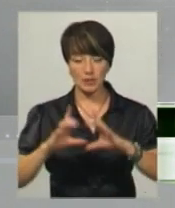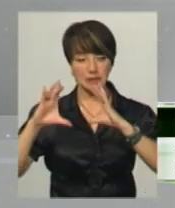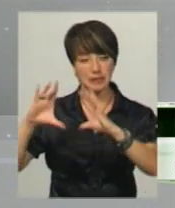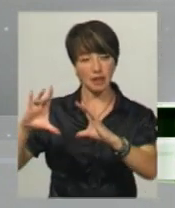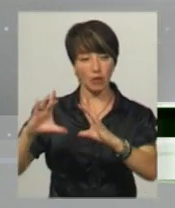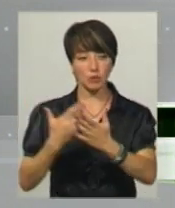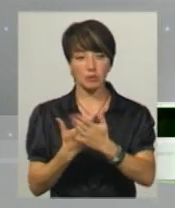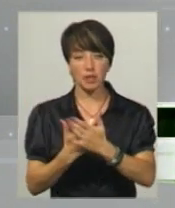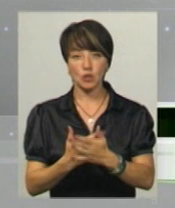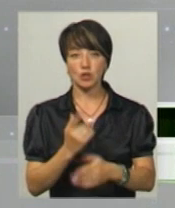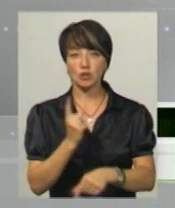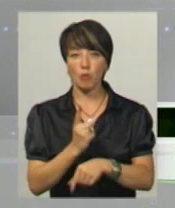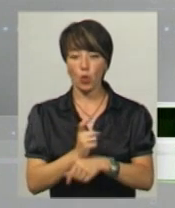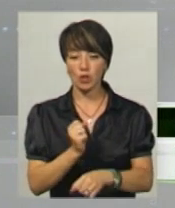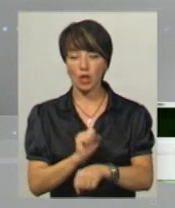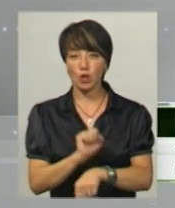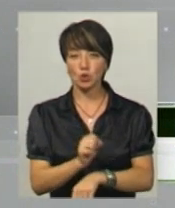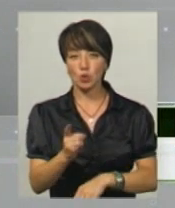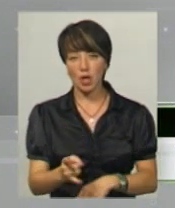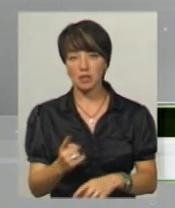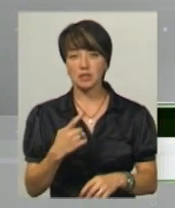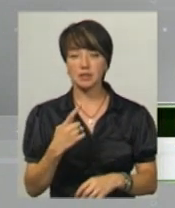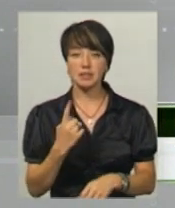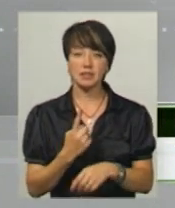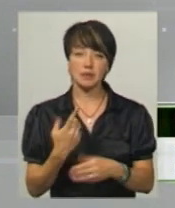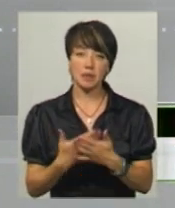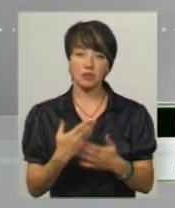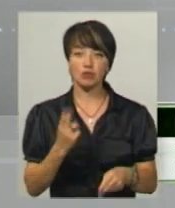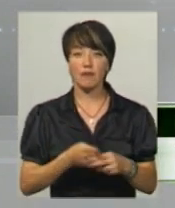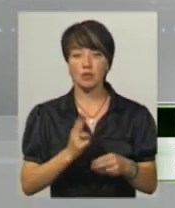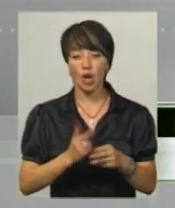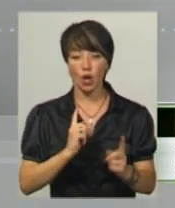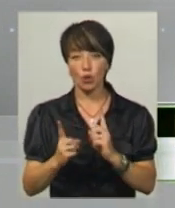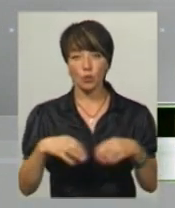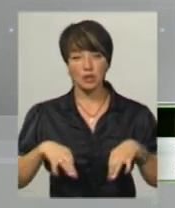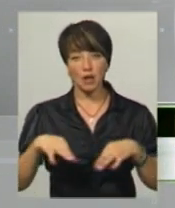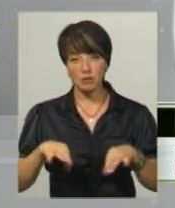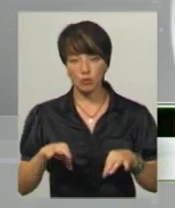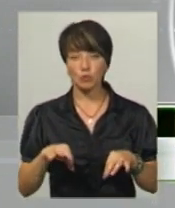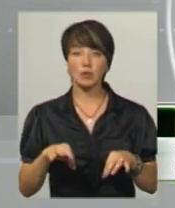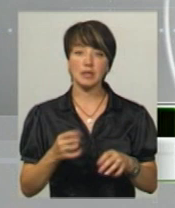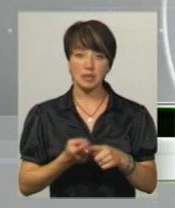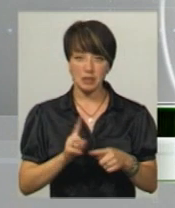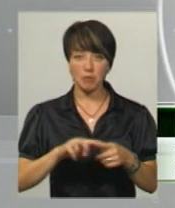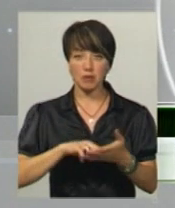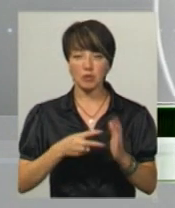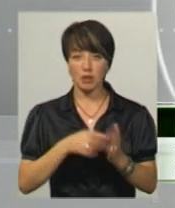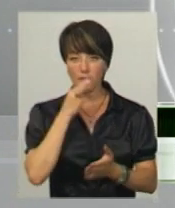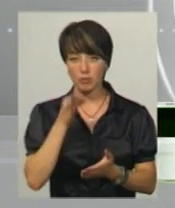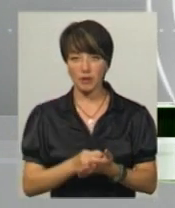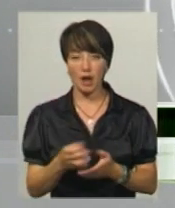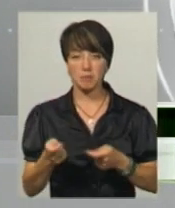наприклад, зупинка, стоянка заборонена, або це суттєво заважає руху транспортному засобі чи безпеці дорожнього руху, це передбачається